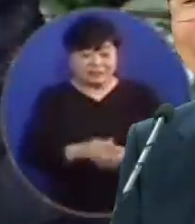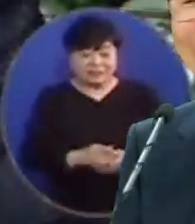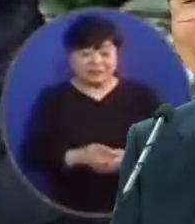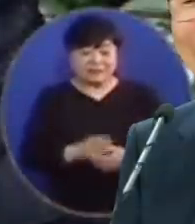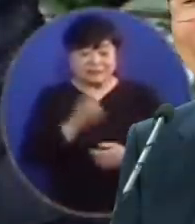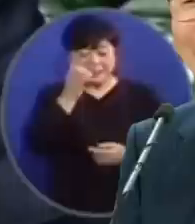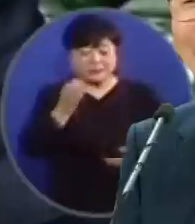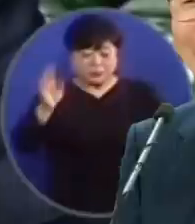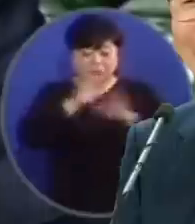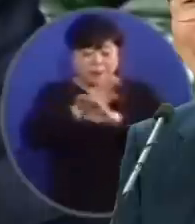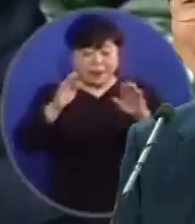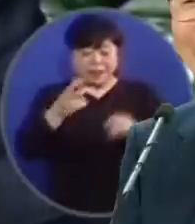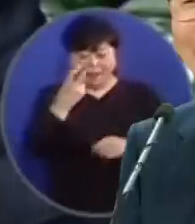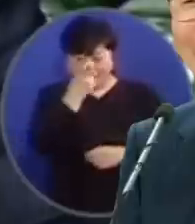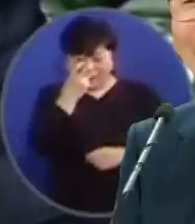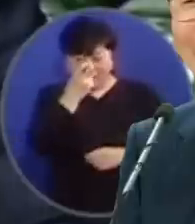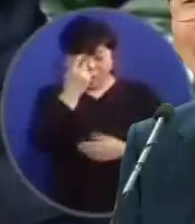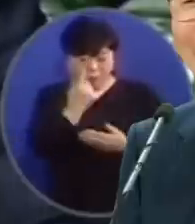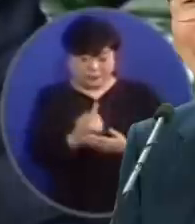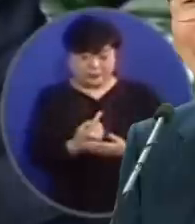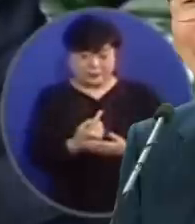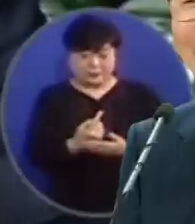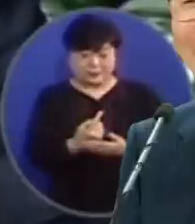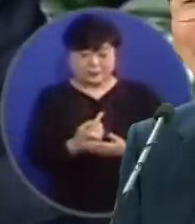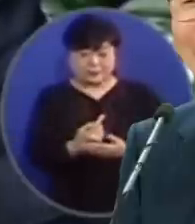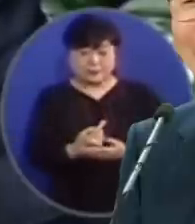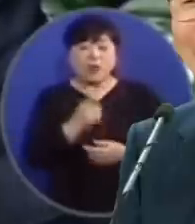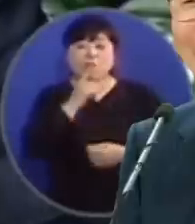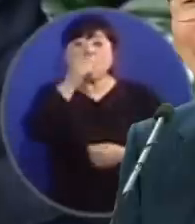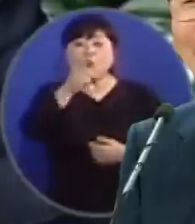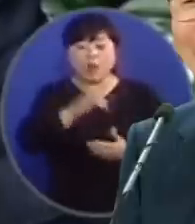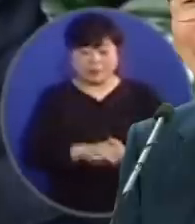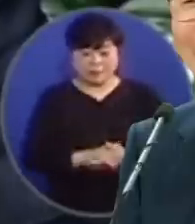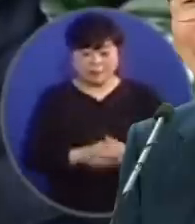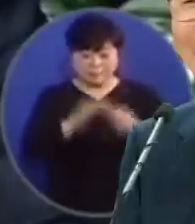40년 정탐하고 돌아와서 보고한 것을 보면은